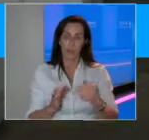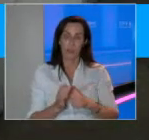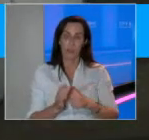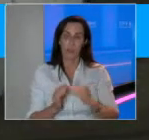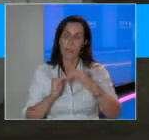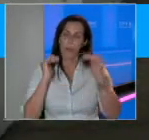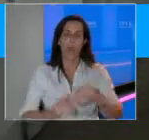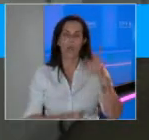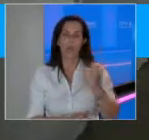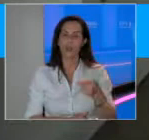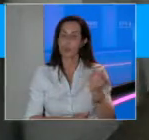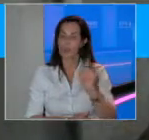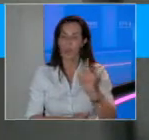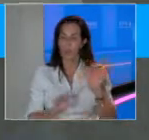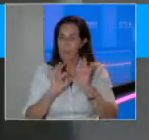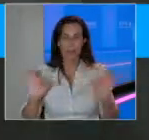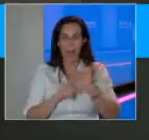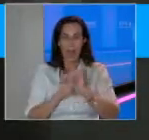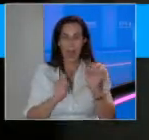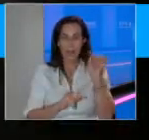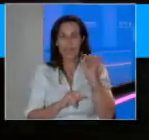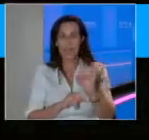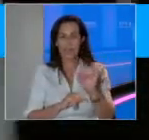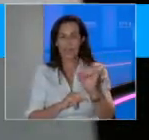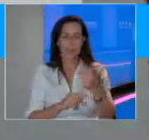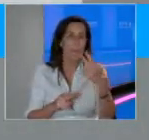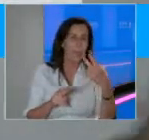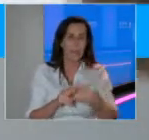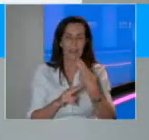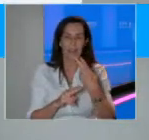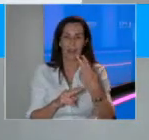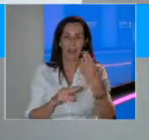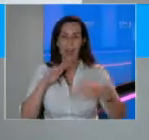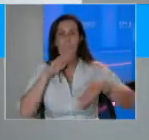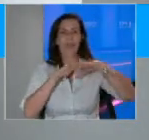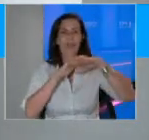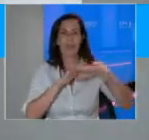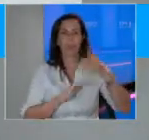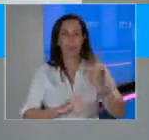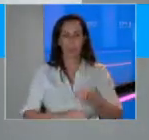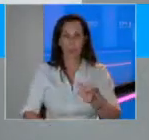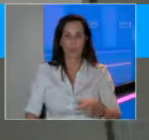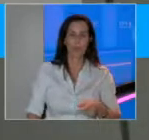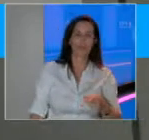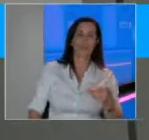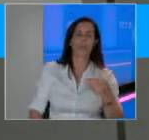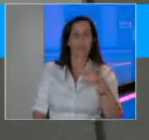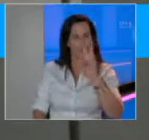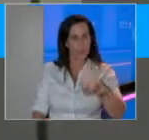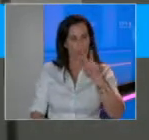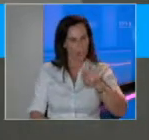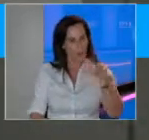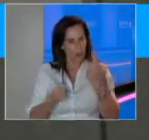של האנשה, שהיא לא מגיעה בכלל בדרך כלל הרף העליון של האנשה. והרי יש